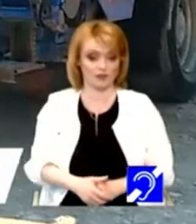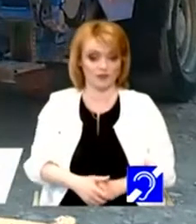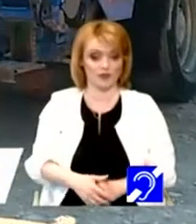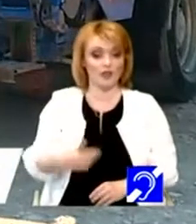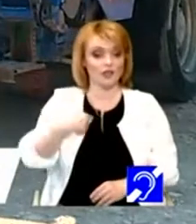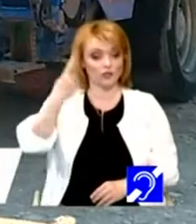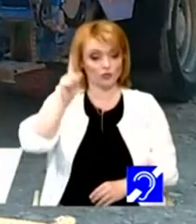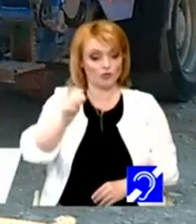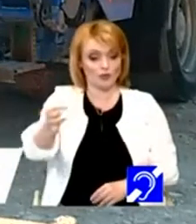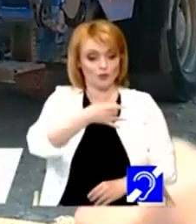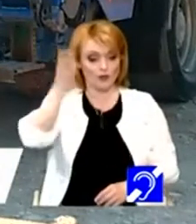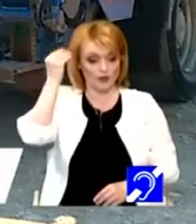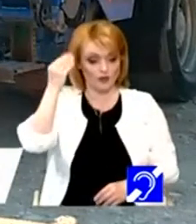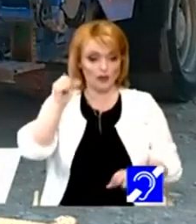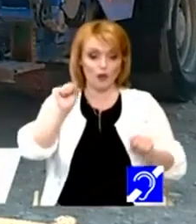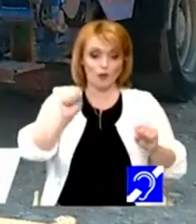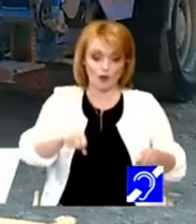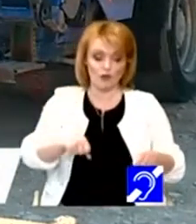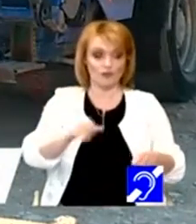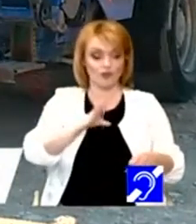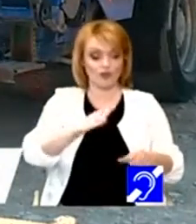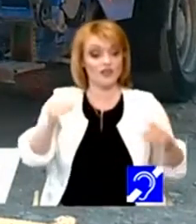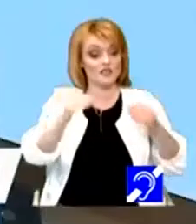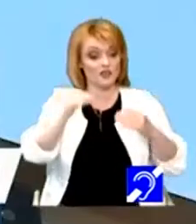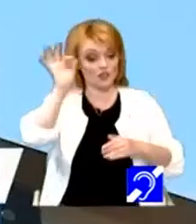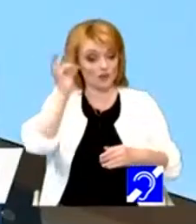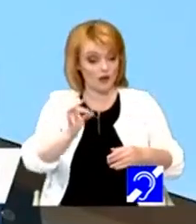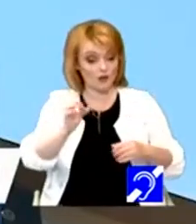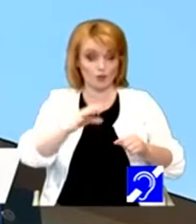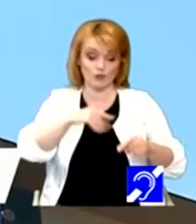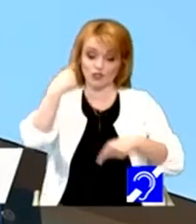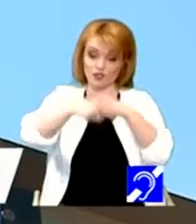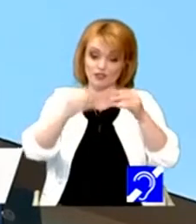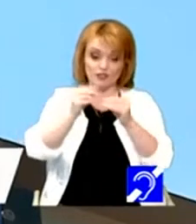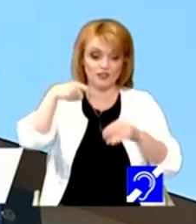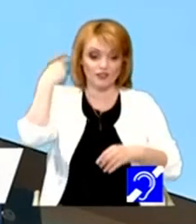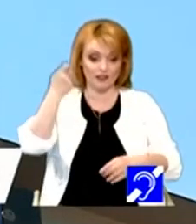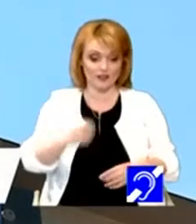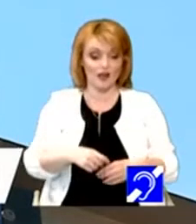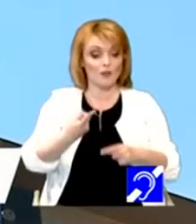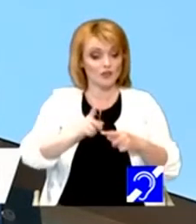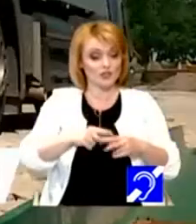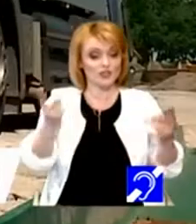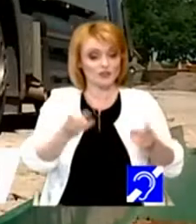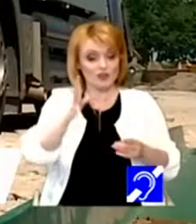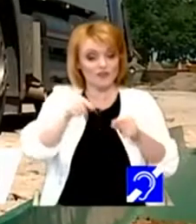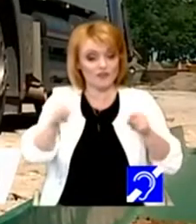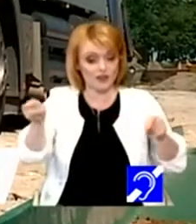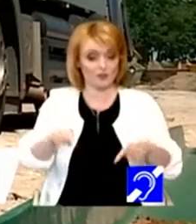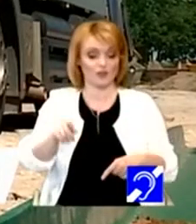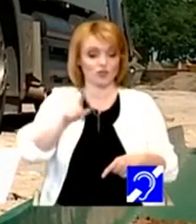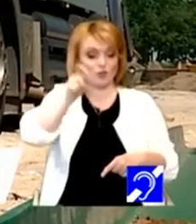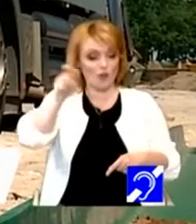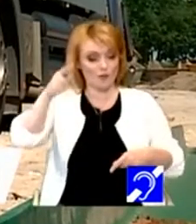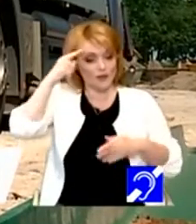Moldova could reach the German level, I think, in 10 years from now on. But it needs time because the people had to think,